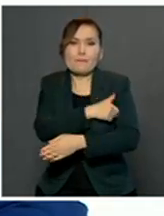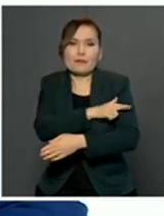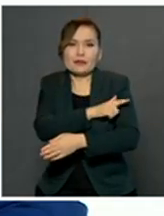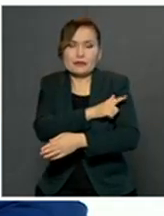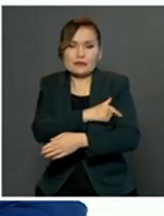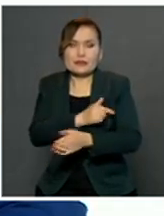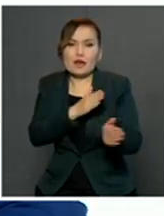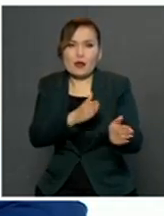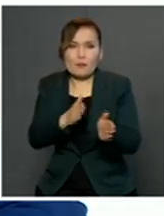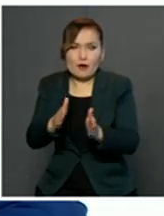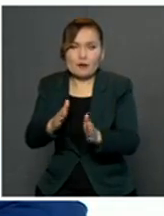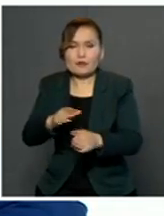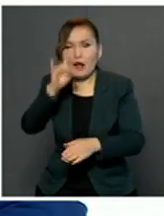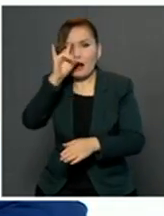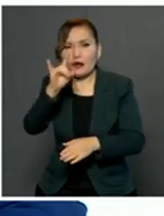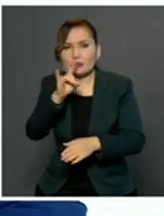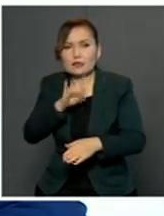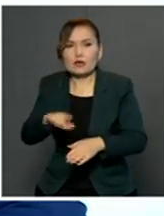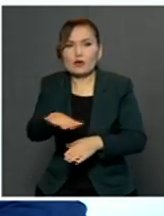жүйелер немесе қазақстандар